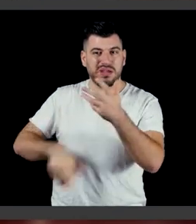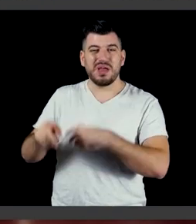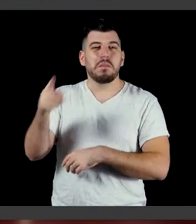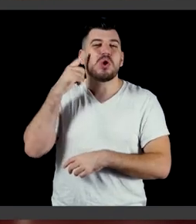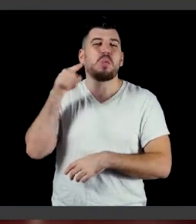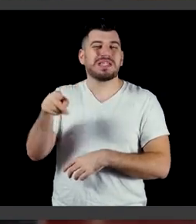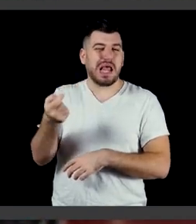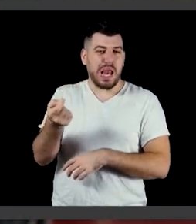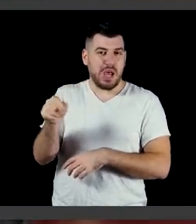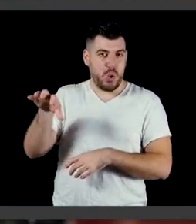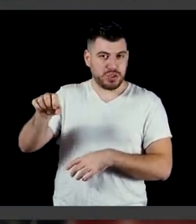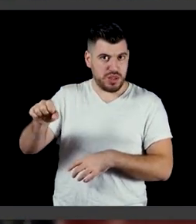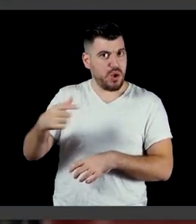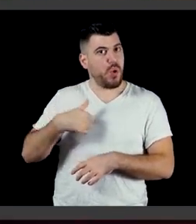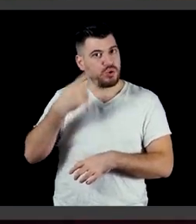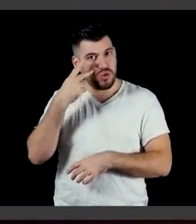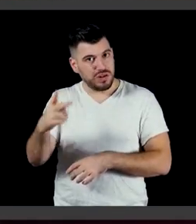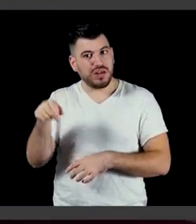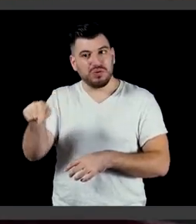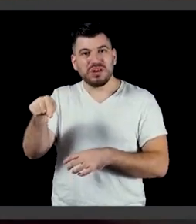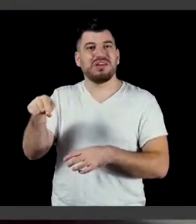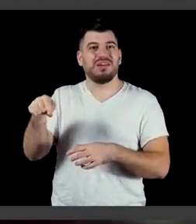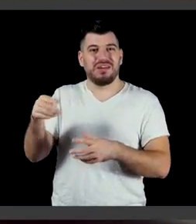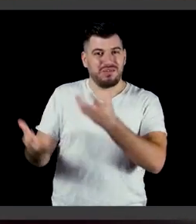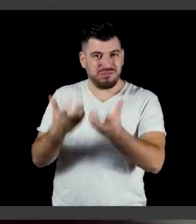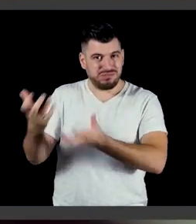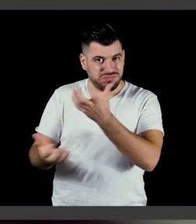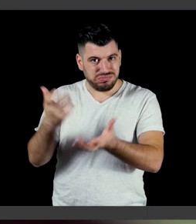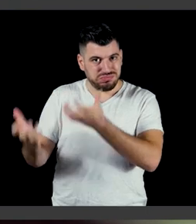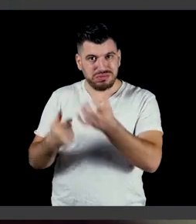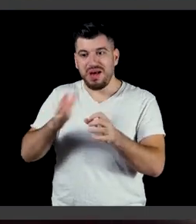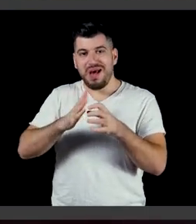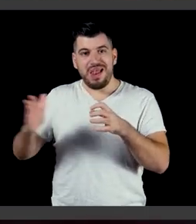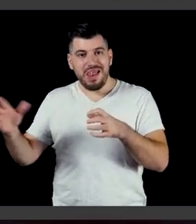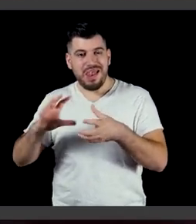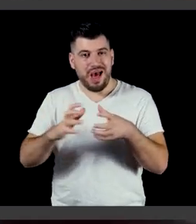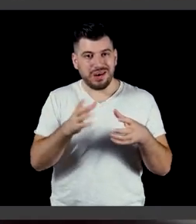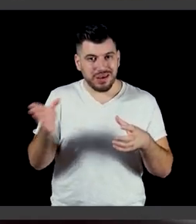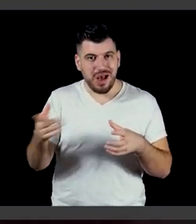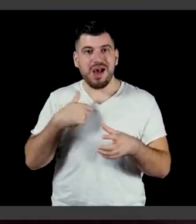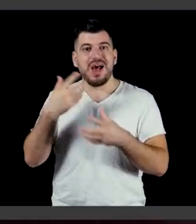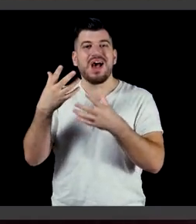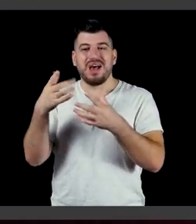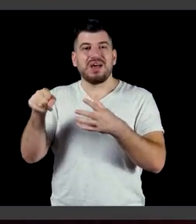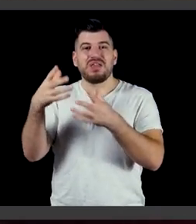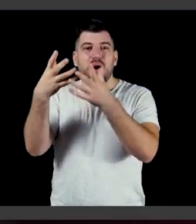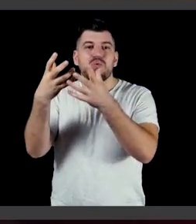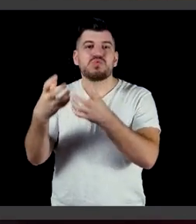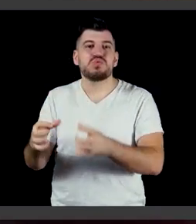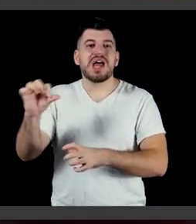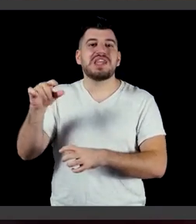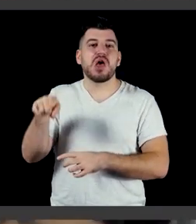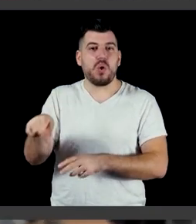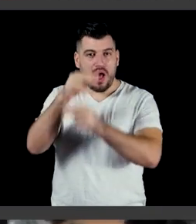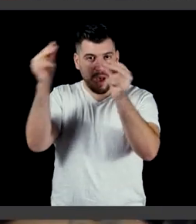όσο περνάει ο χρόνος, θα αρχίσουν να βγάζουν όλα τα λαχανικά και αυτά τα νερά που έχουν από μέσα και ουσιαστικά το μείγμα θα